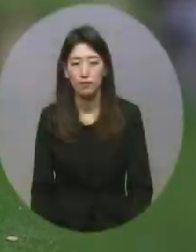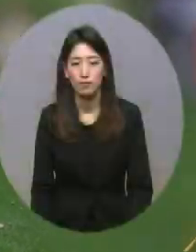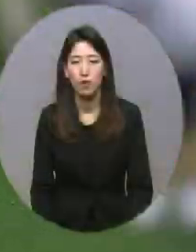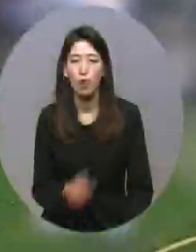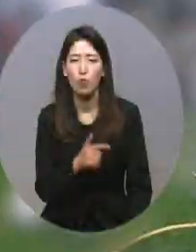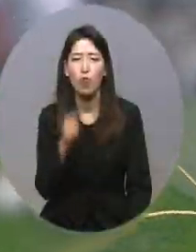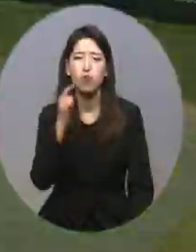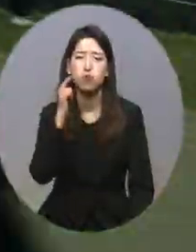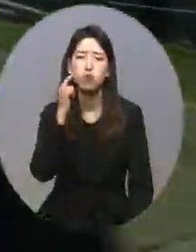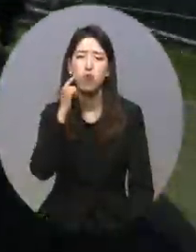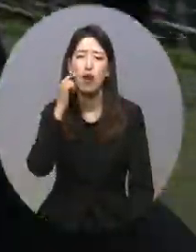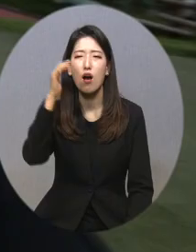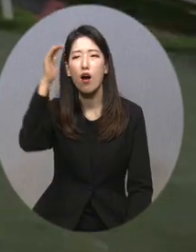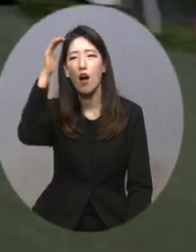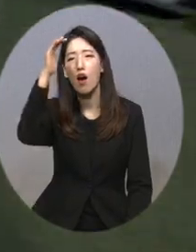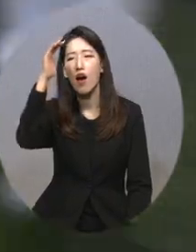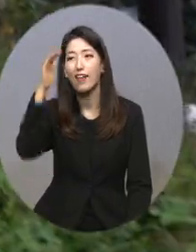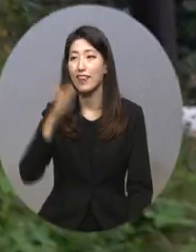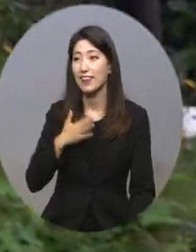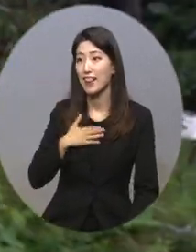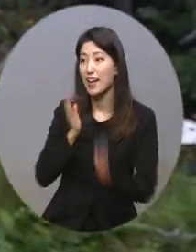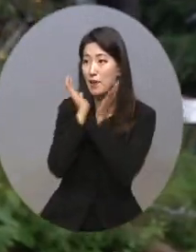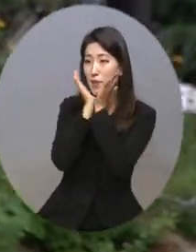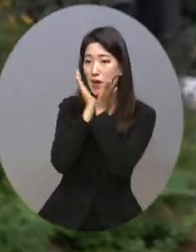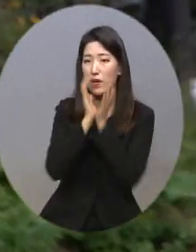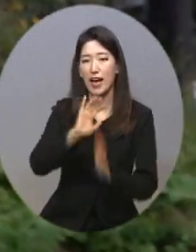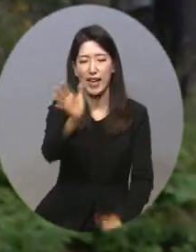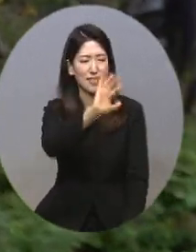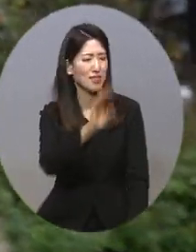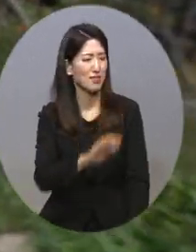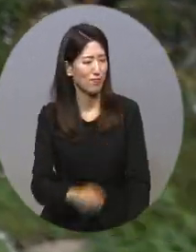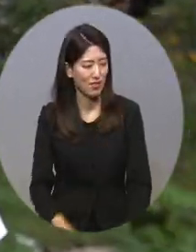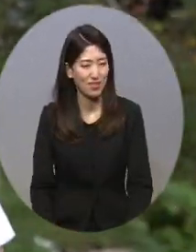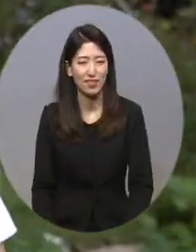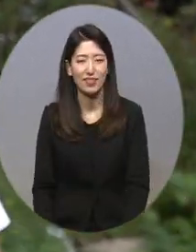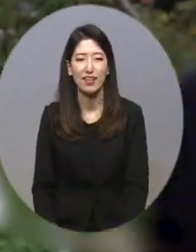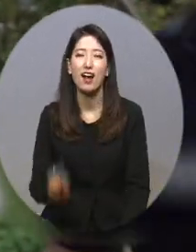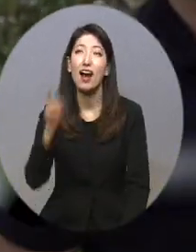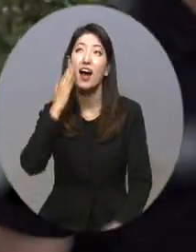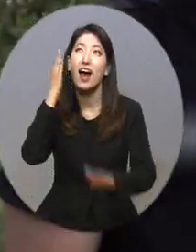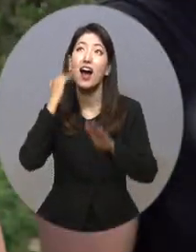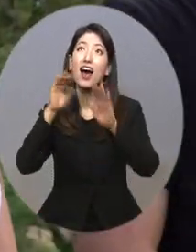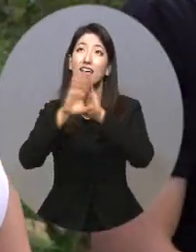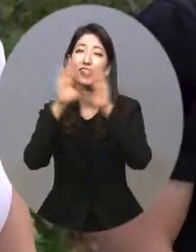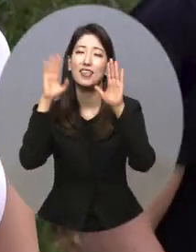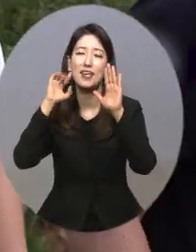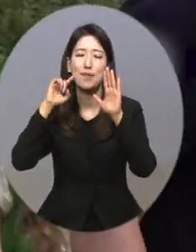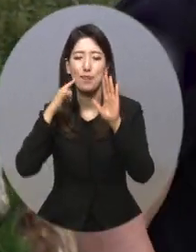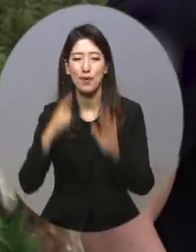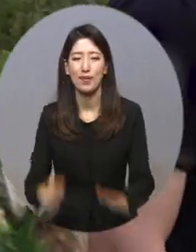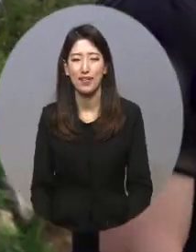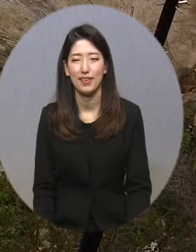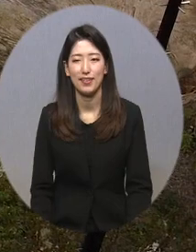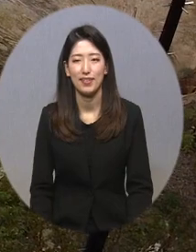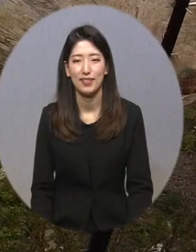예뻐. 오, 진짜 예뻐. 나 예뻐? 아니, 예전 여기가 후콜이라 그랬나요? 하늘이 예뻐. 그립친 거. 예뻐, 예뻐.